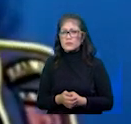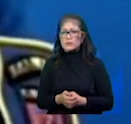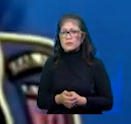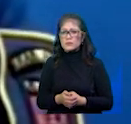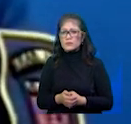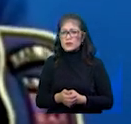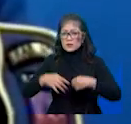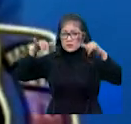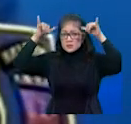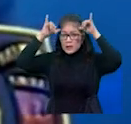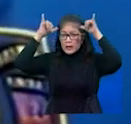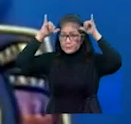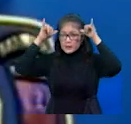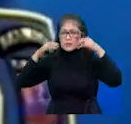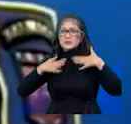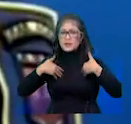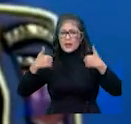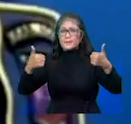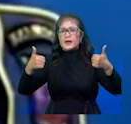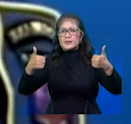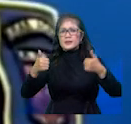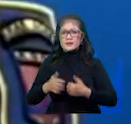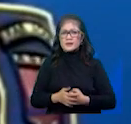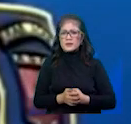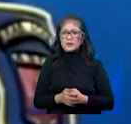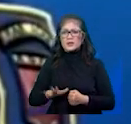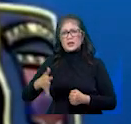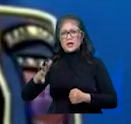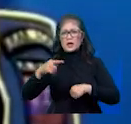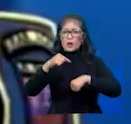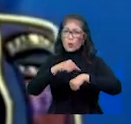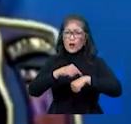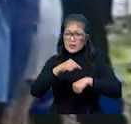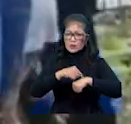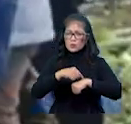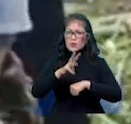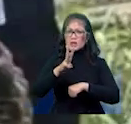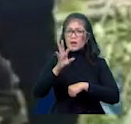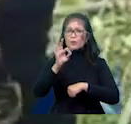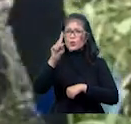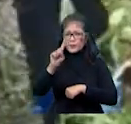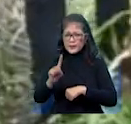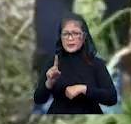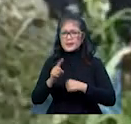penyelamatan yang kami lakukan dengan dramatis lebih kurang memakan waktu setengah jam.